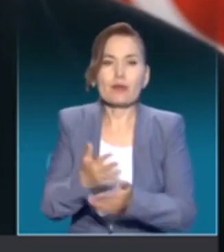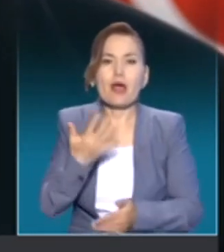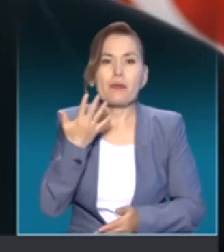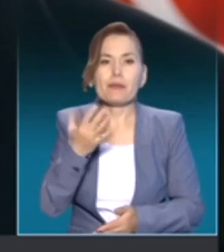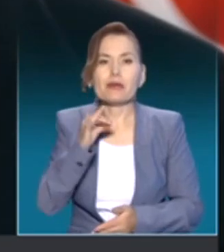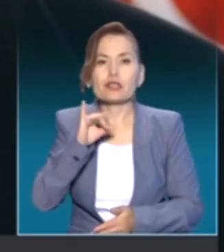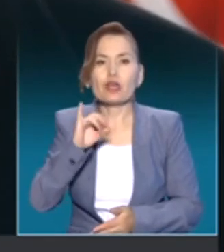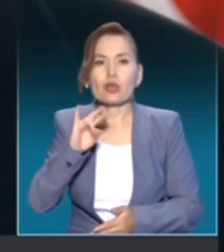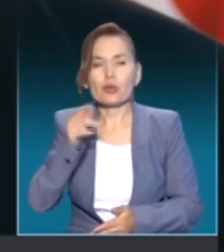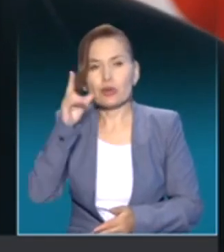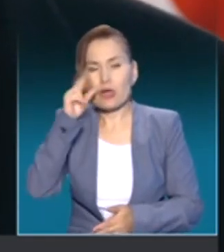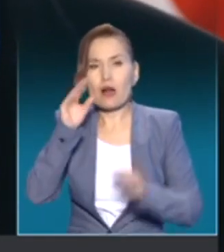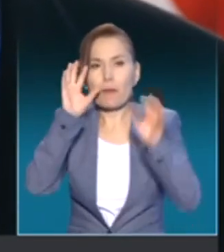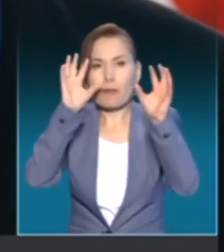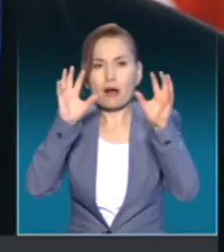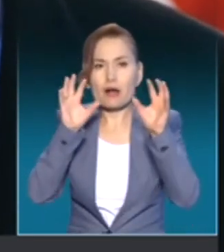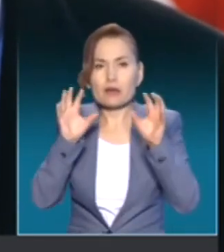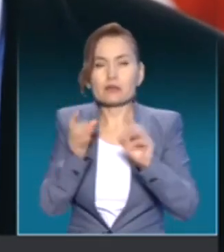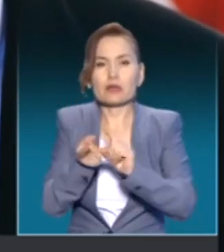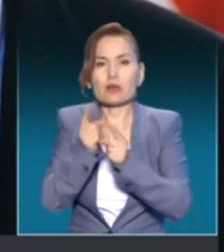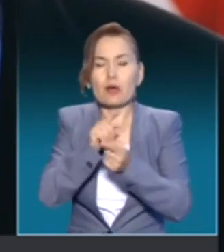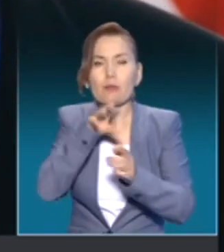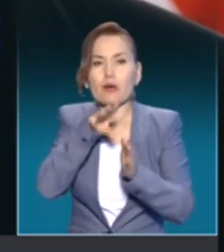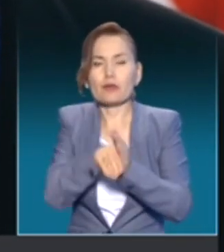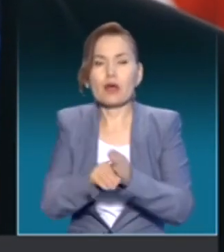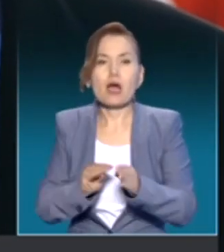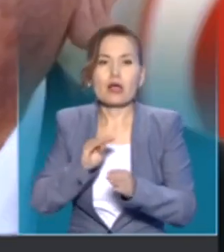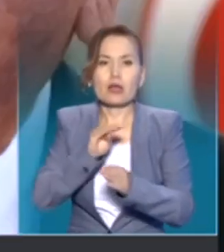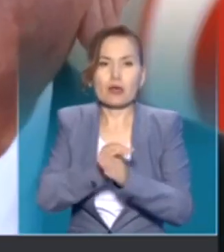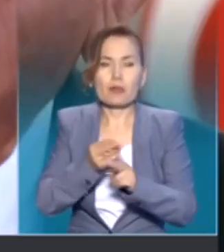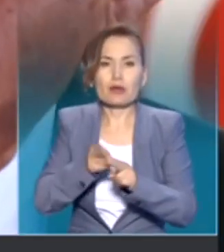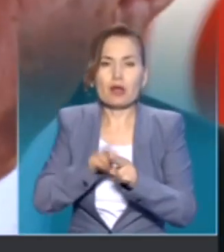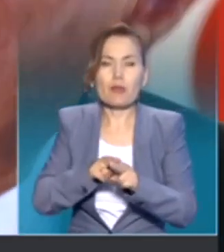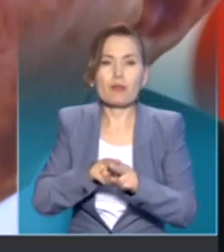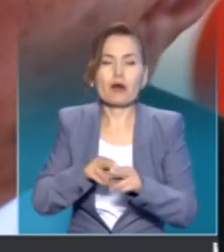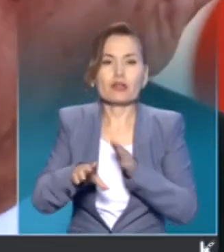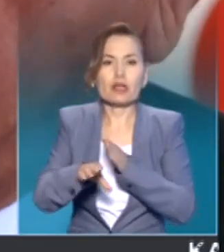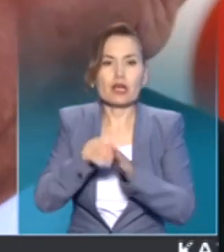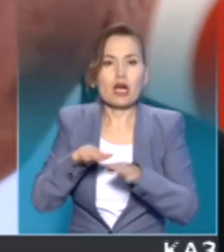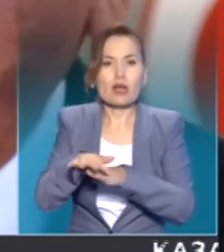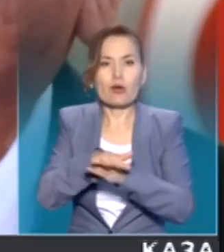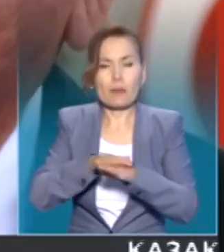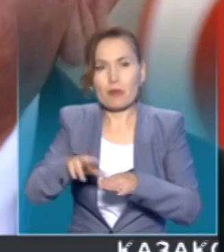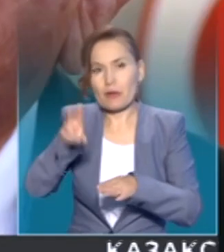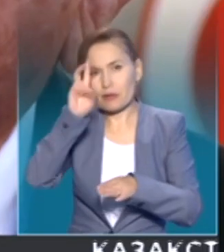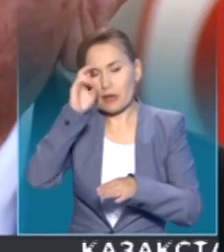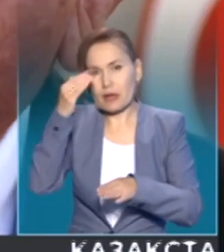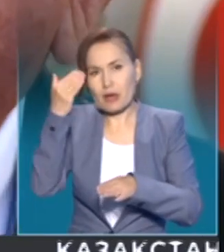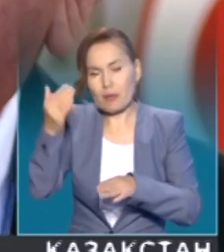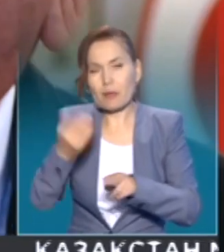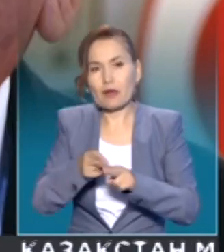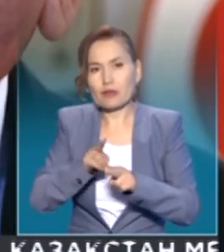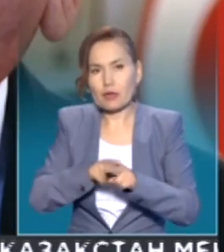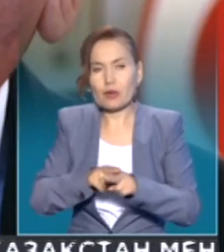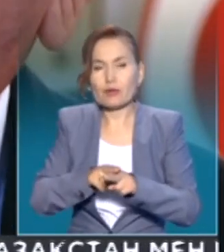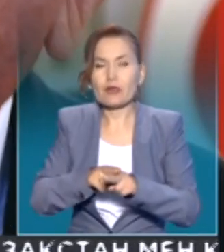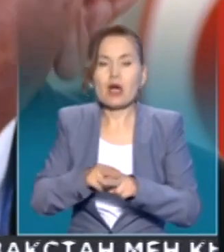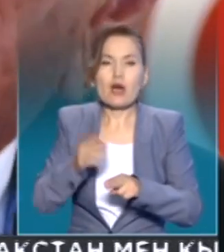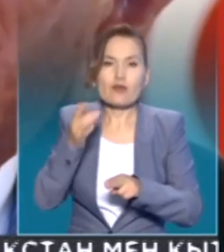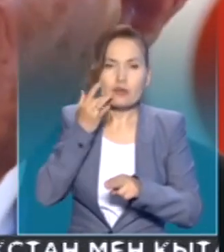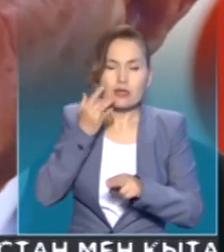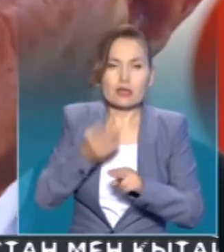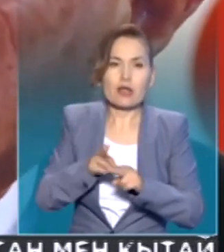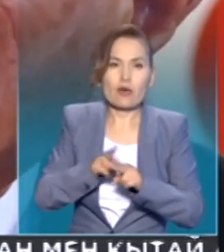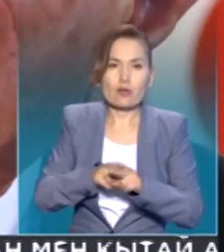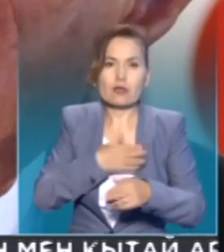маусымда өтетін конституцияға түзетулер мен толықтырулар енгізу туралы референдум. Сондай-ақ мемлекет басшысының бейтарап ұстанымы, яғни саяси